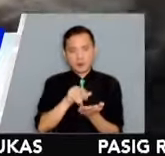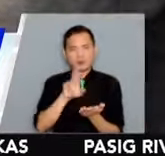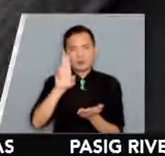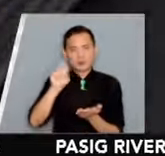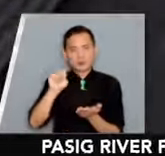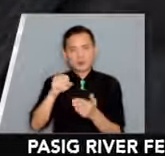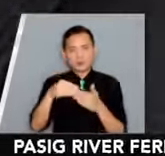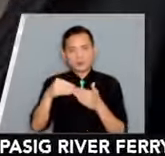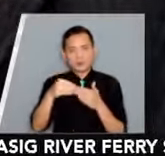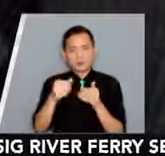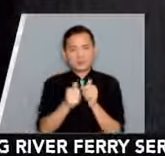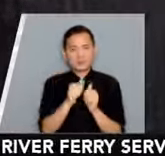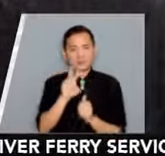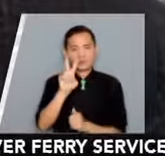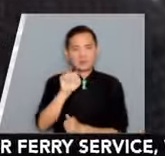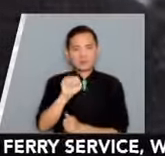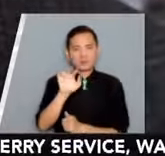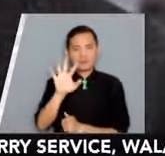pesos.